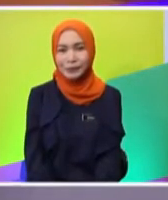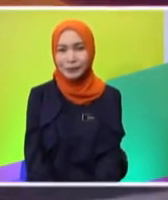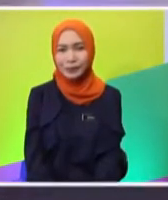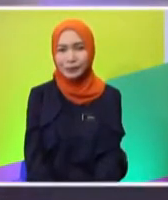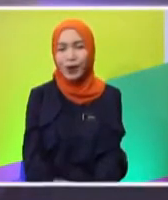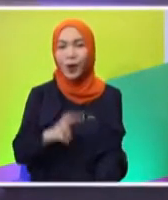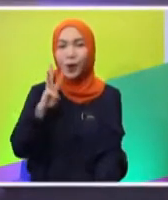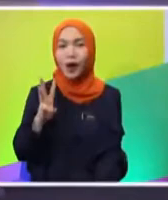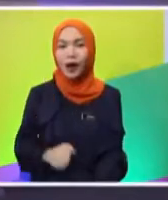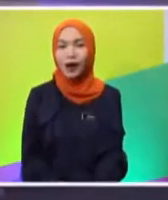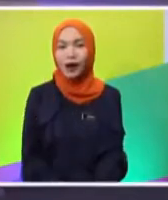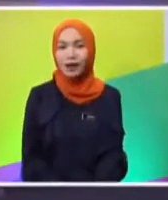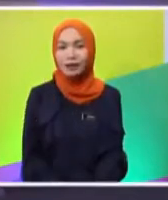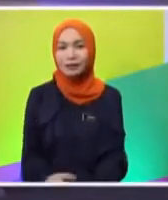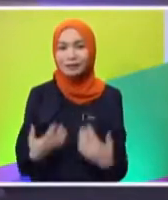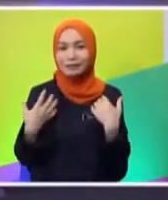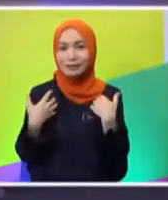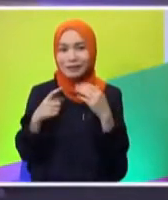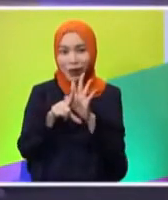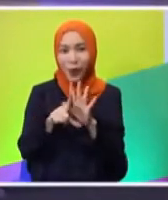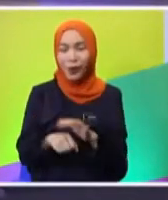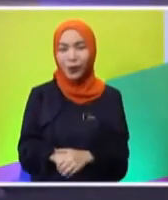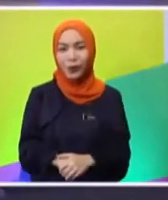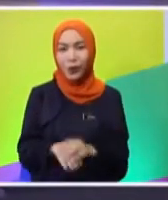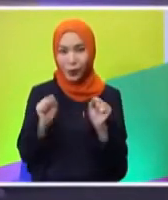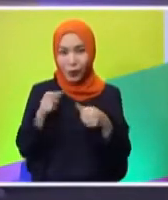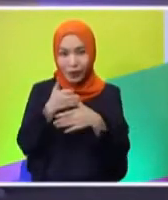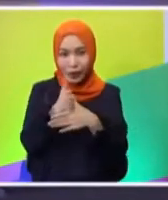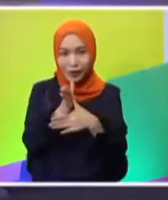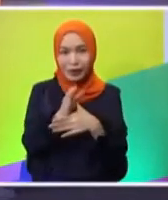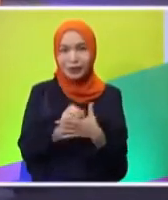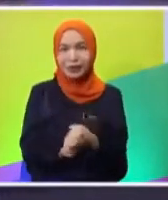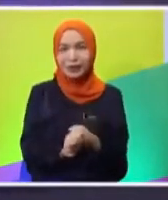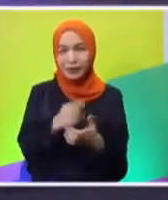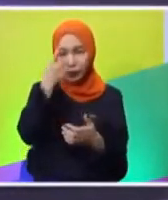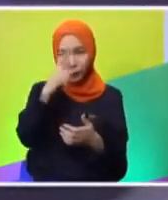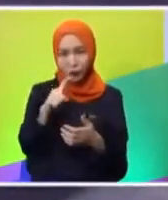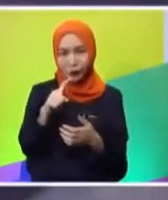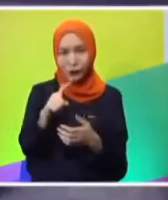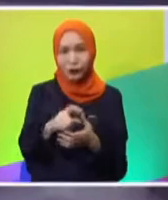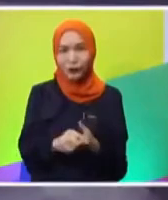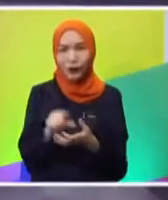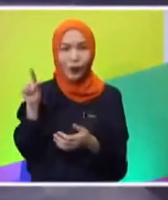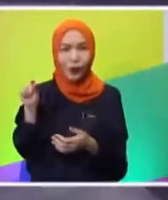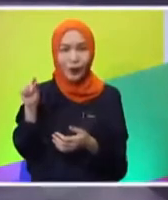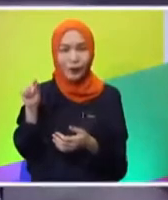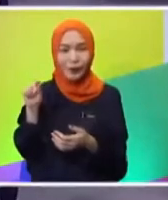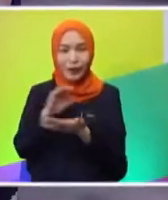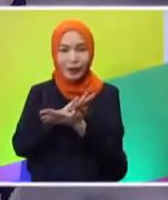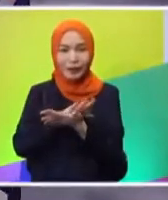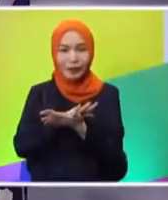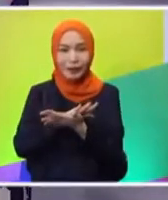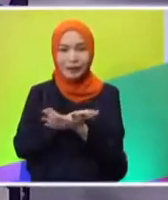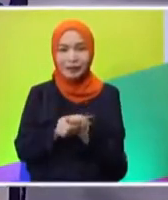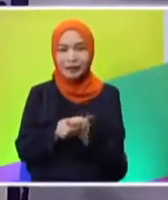woah adedo pergi ke situ baik pun diteruskan untuk meletakkan sih ke kita pilih great thinking saya enak